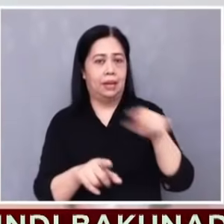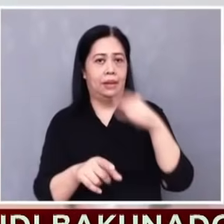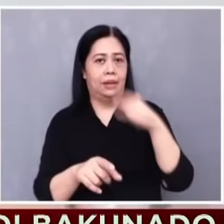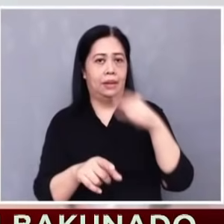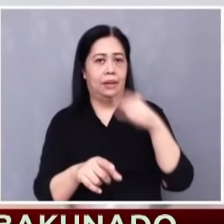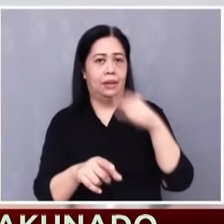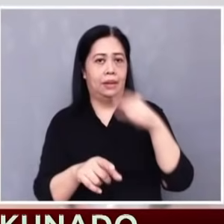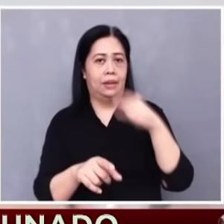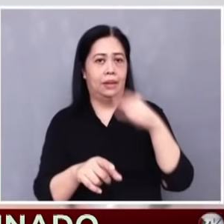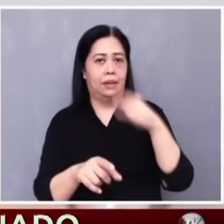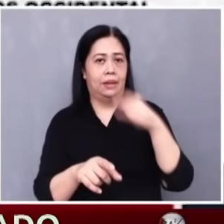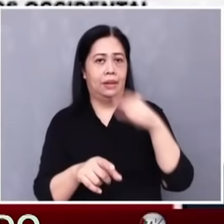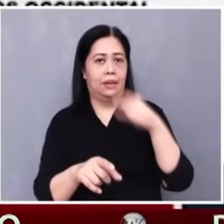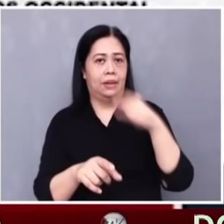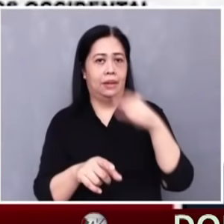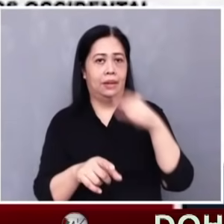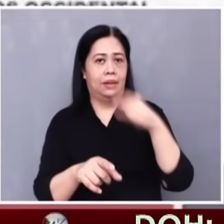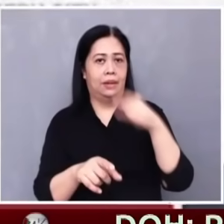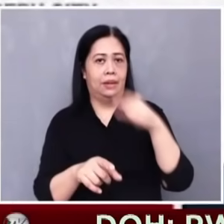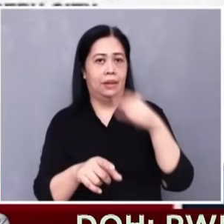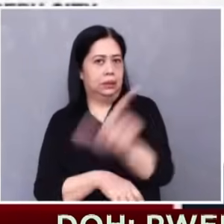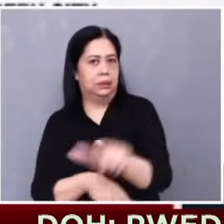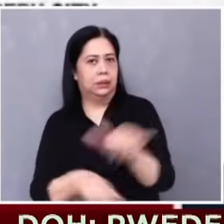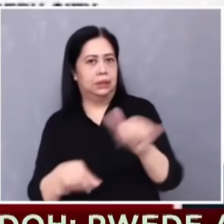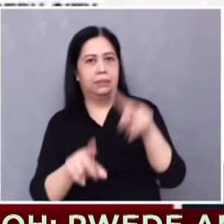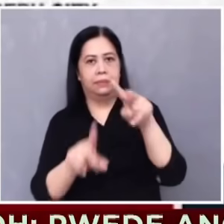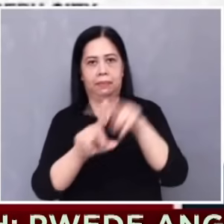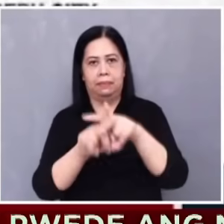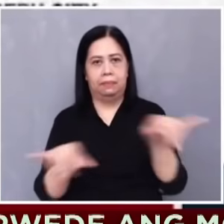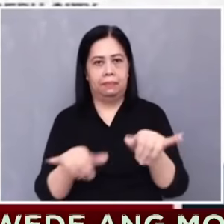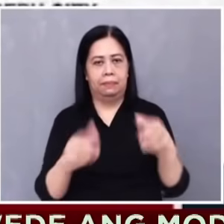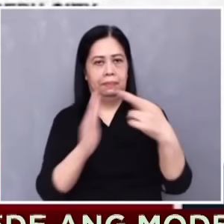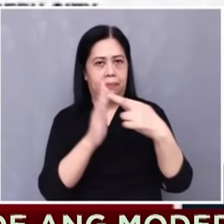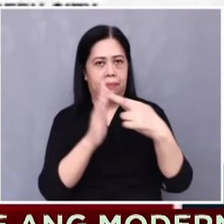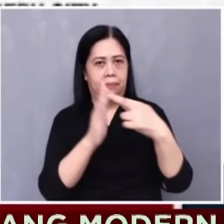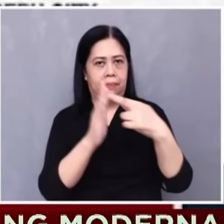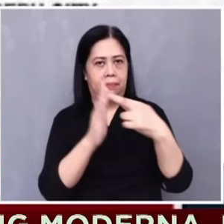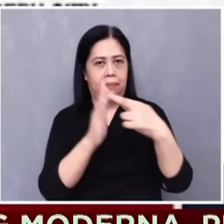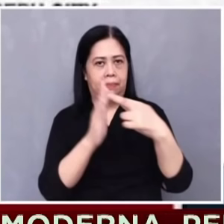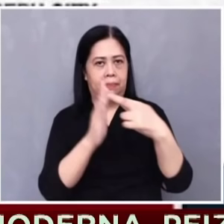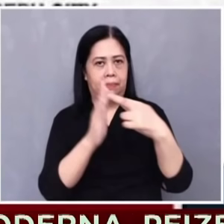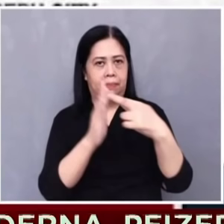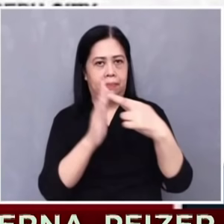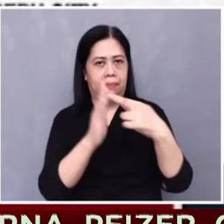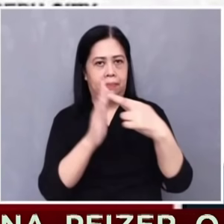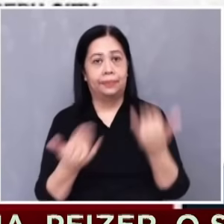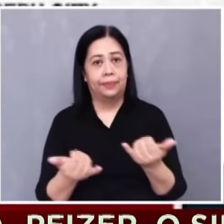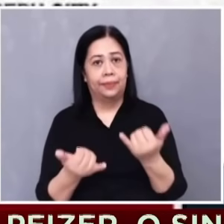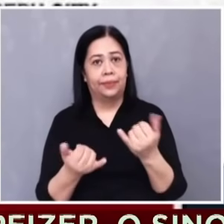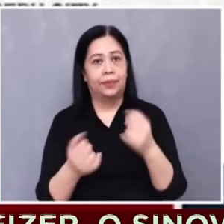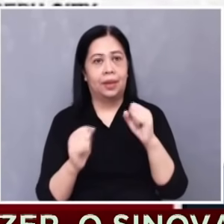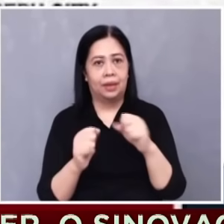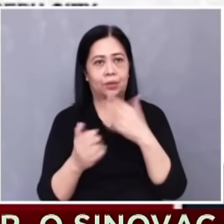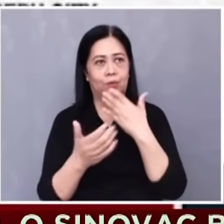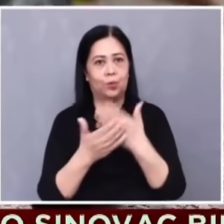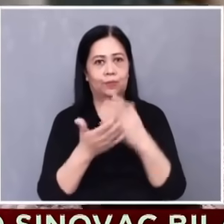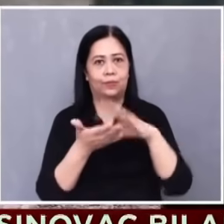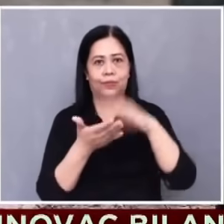should also be applied. Magandang karanasan ito at maging tungtong na rin kung paano